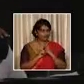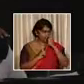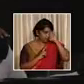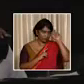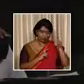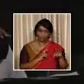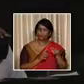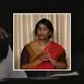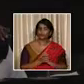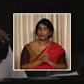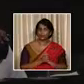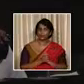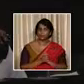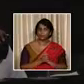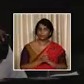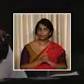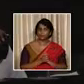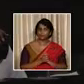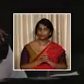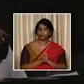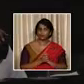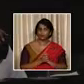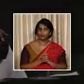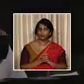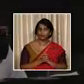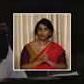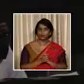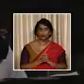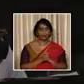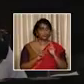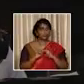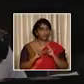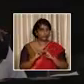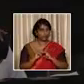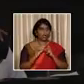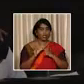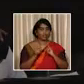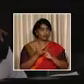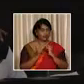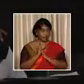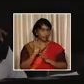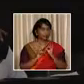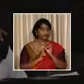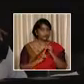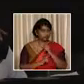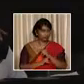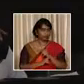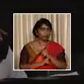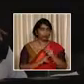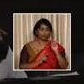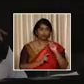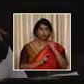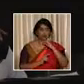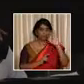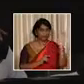2023/5/19 வெள்ளிக்கிழமை இலங்கையினுடைய அயலுறவுத்துறை அமைச்சர் அலிசப்ரி அவர்கள் அவரை தன்னுடைய அலுவலகத்துக்கு அழைத்து தன்னுடைய